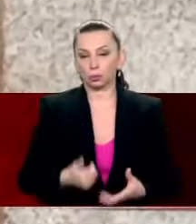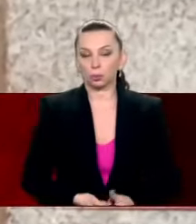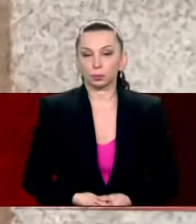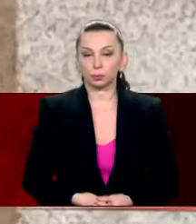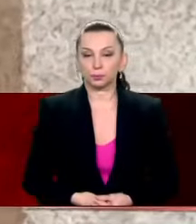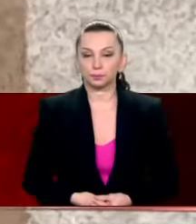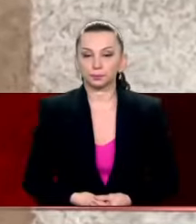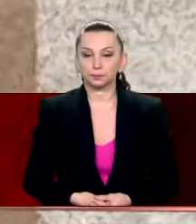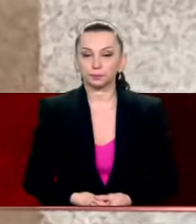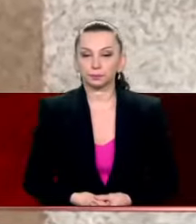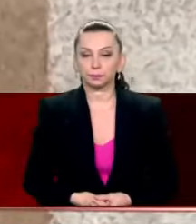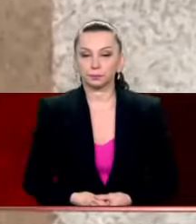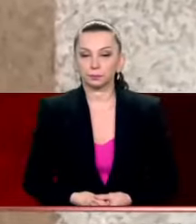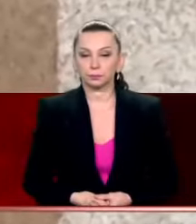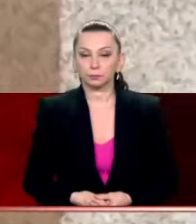kulaklık